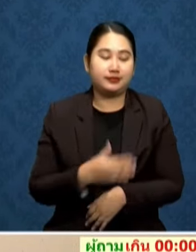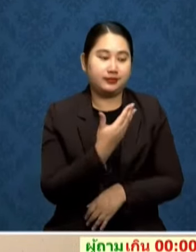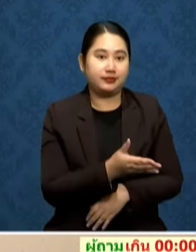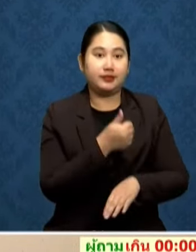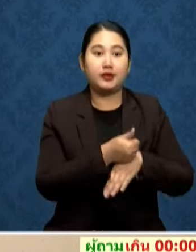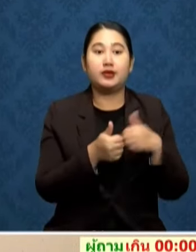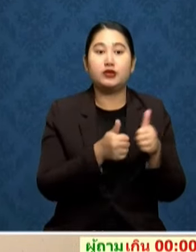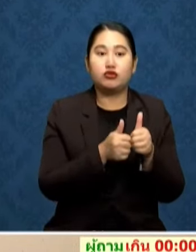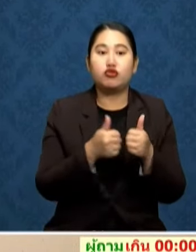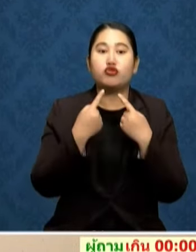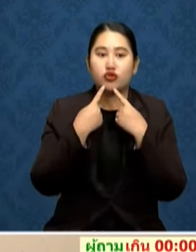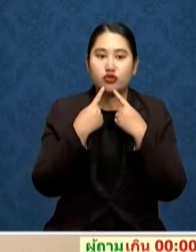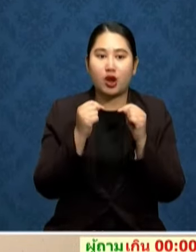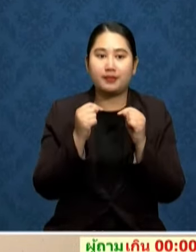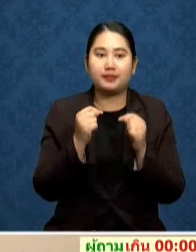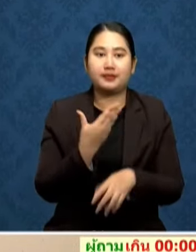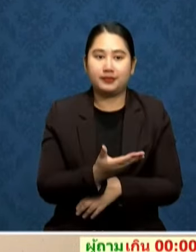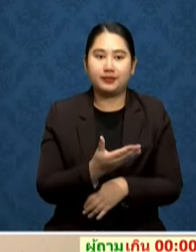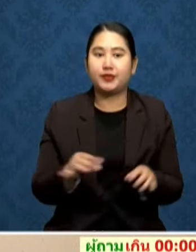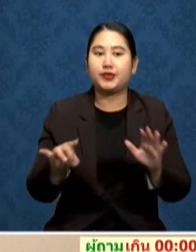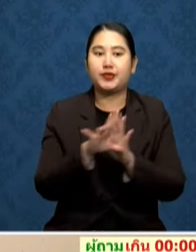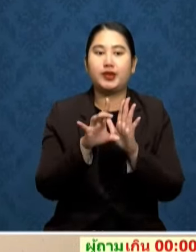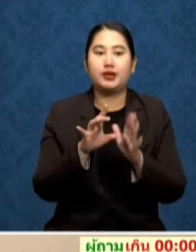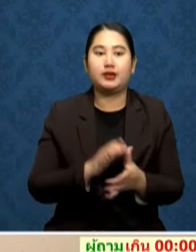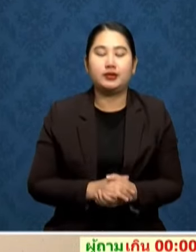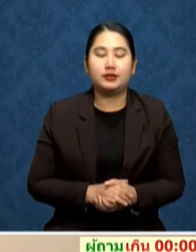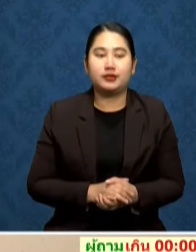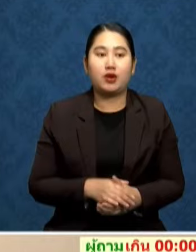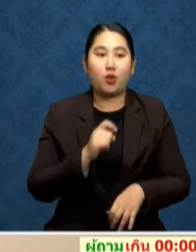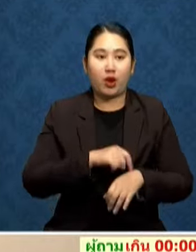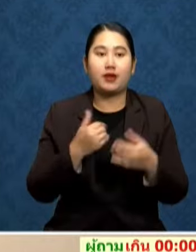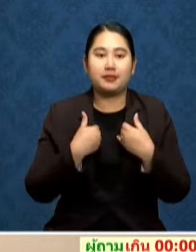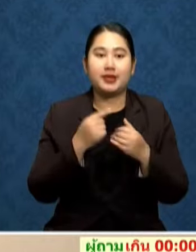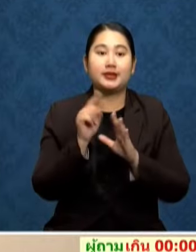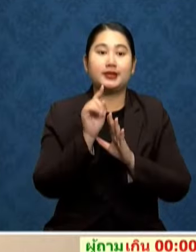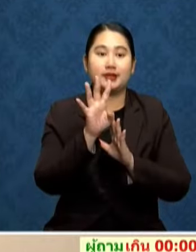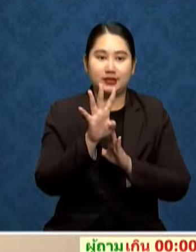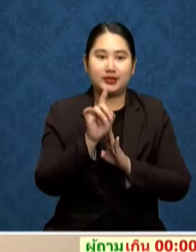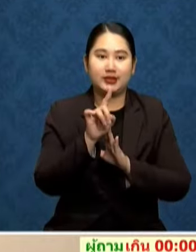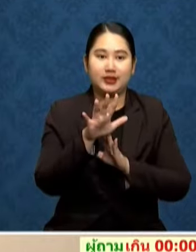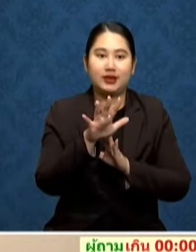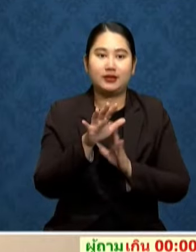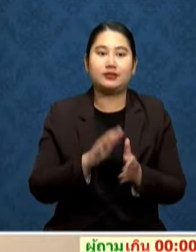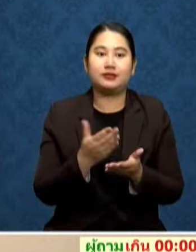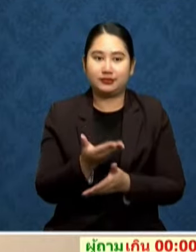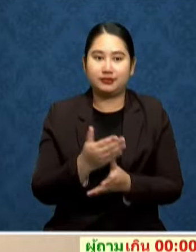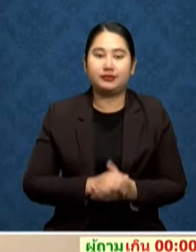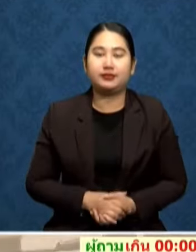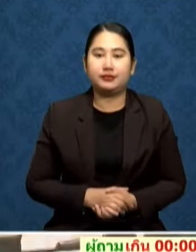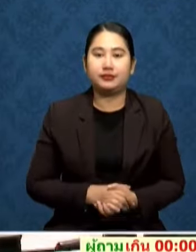านรัฐมนตรีช่วยว่าการกระทรวงเกษตรตอบเป็นครั้งสุดท้ายท่านยังมีเวลา4นาที5วินาทีครับเชิญ